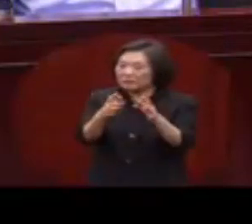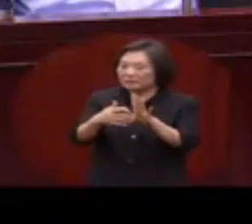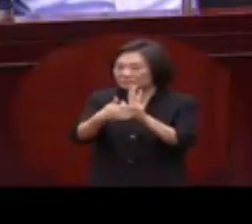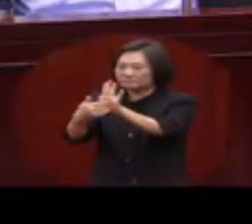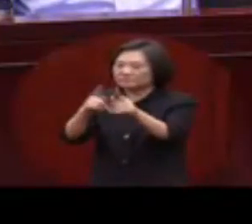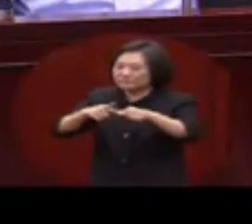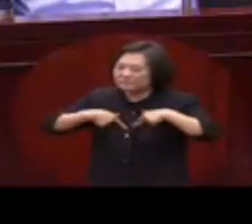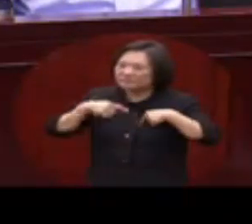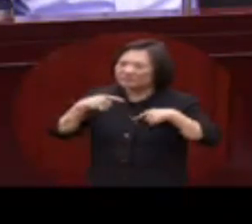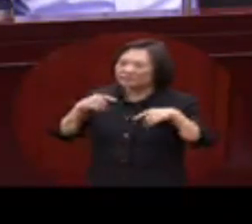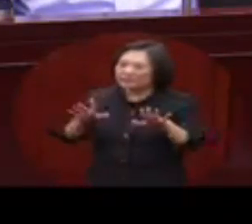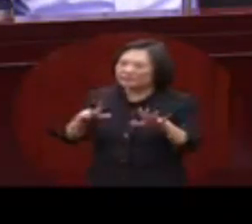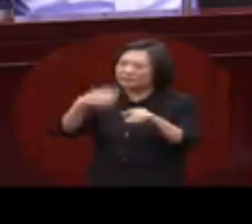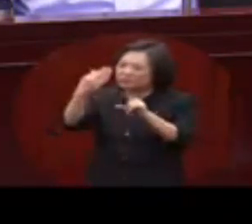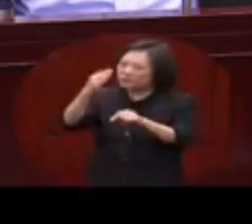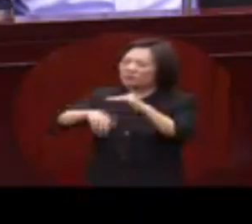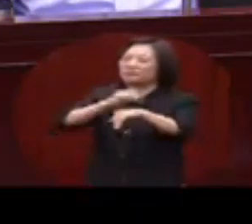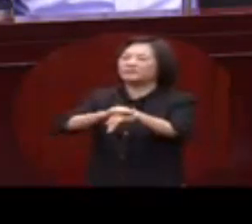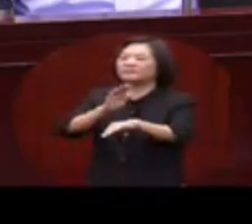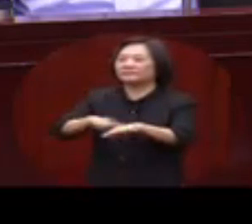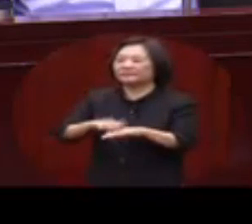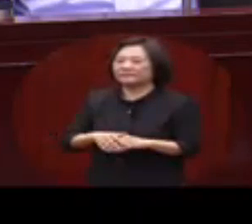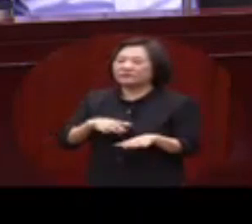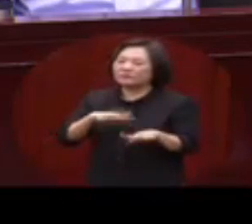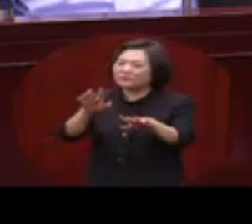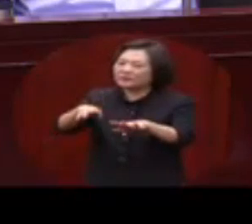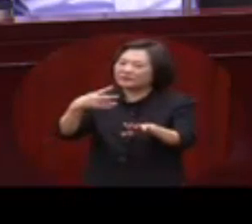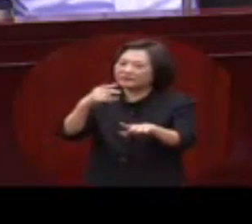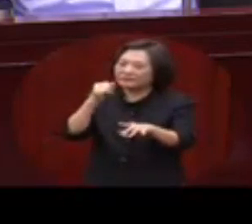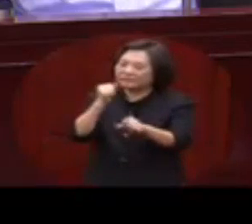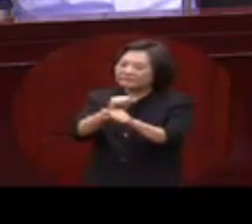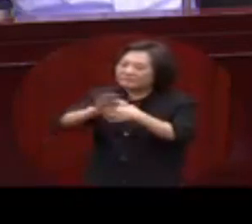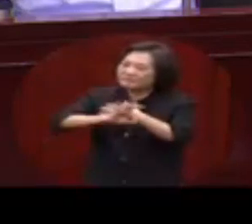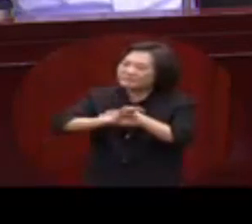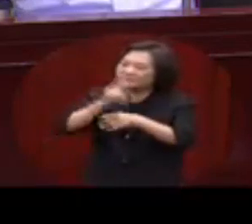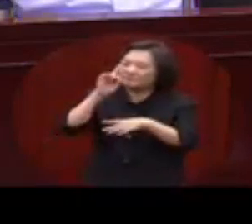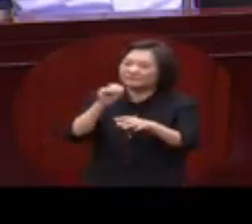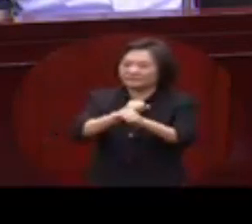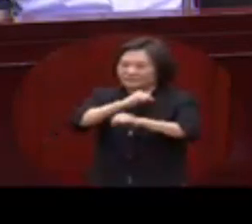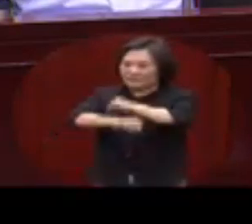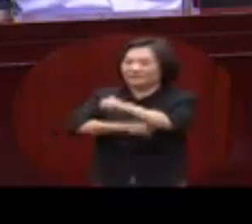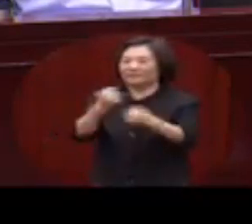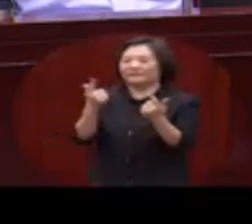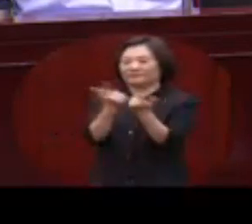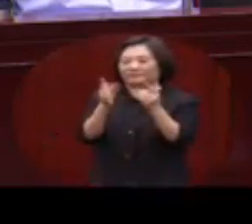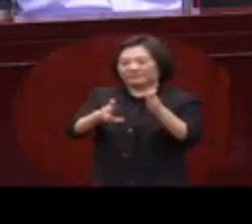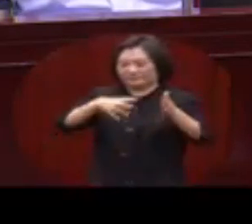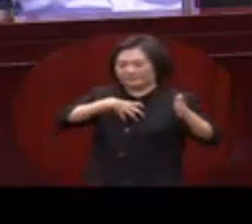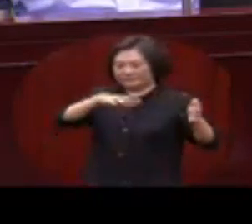工。我们在完工以后哦，还是会办一个台北火车站的这种大规模的演习，还会再做